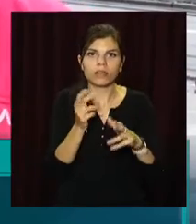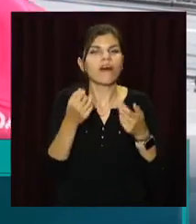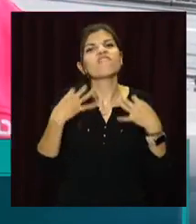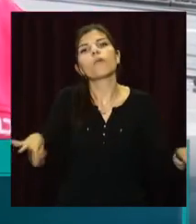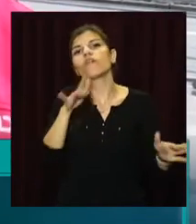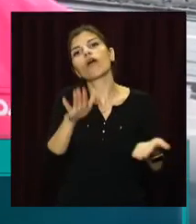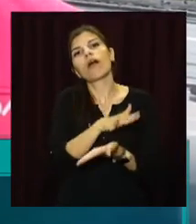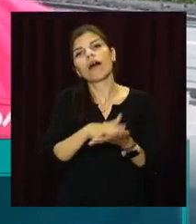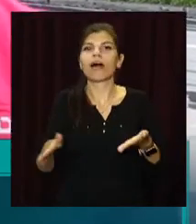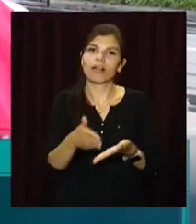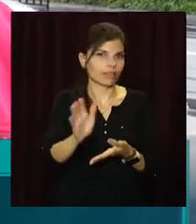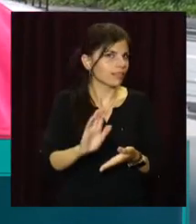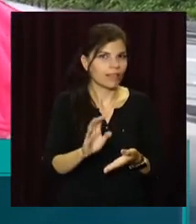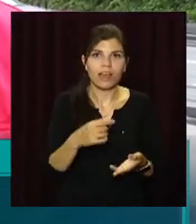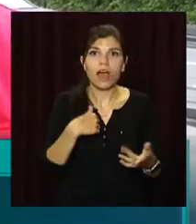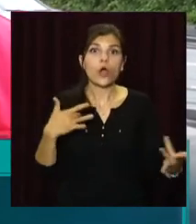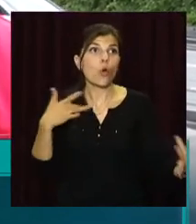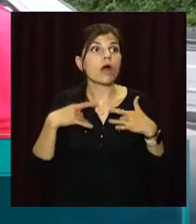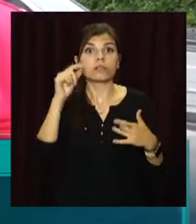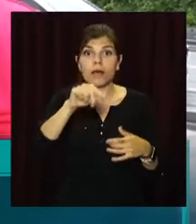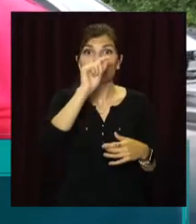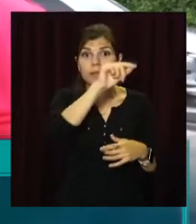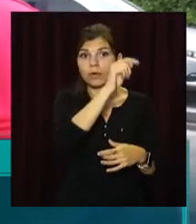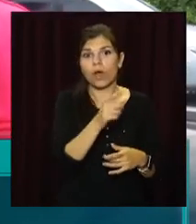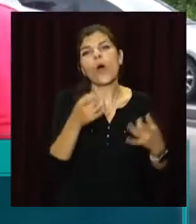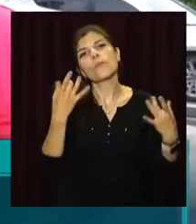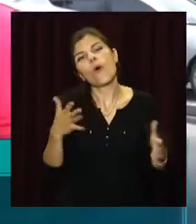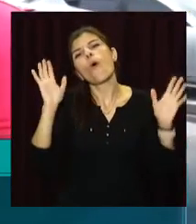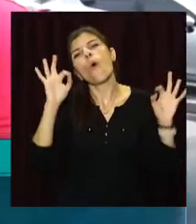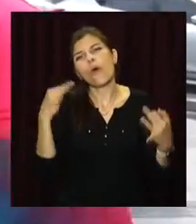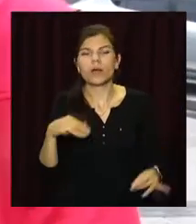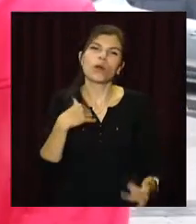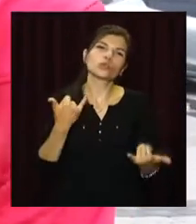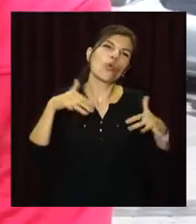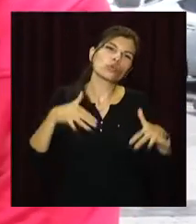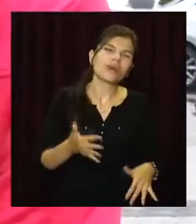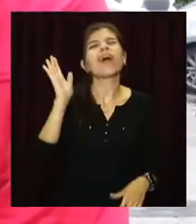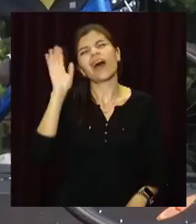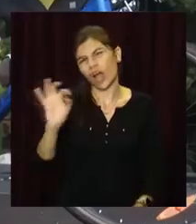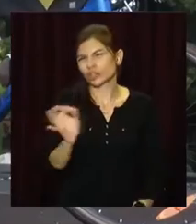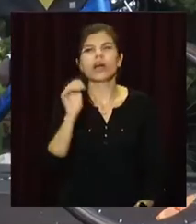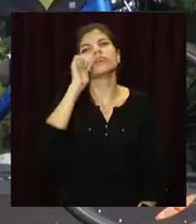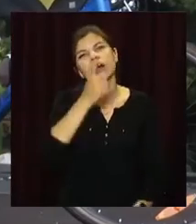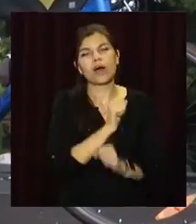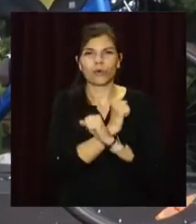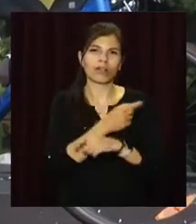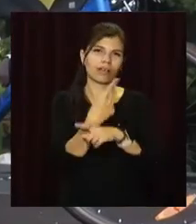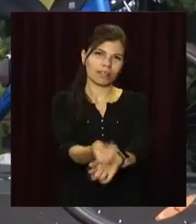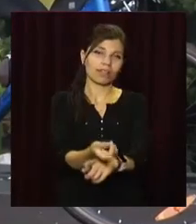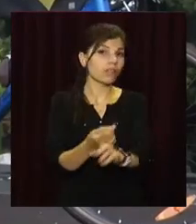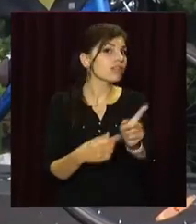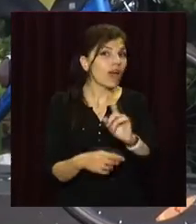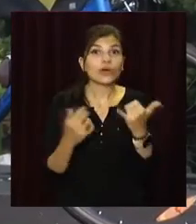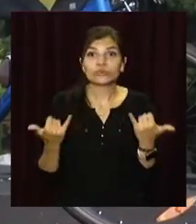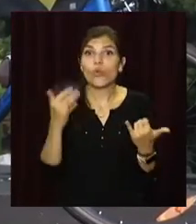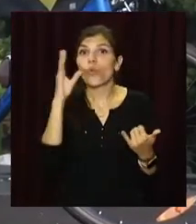Це не просто так, ой, ми сьогодні втомились, а завтра проїдемо. Ні, це треба сьогодні встигнути. На концерт у Дніпрі Олег